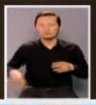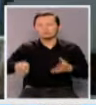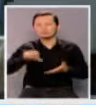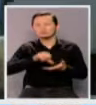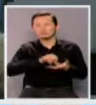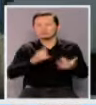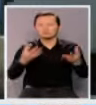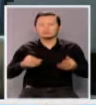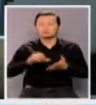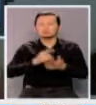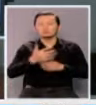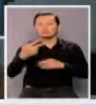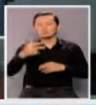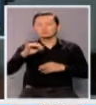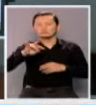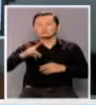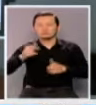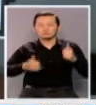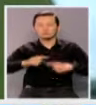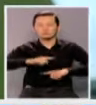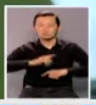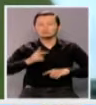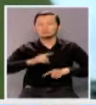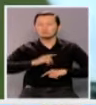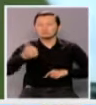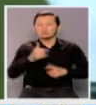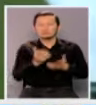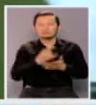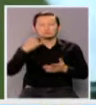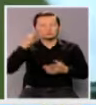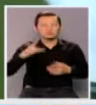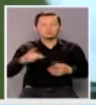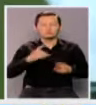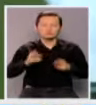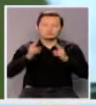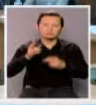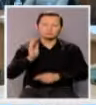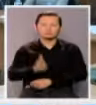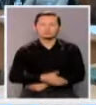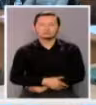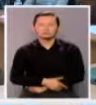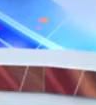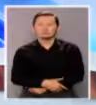что конкурс состоится 30 июня. Признанные лучшими получат путевку в республиканский конкурс.